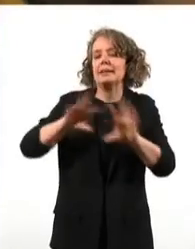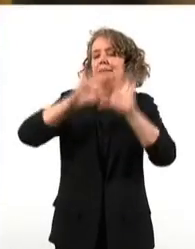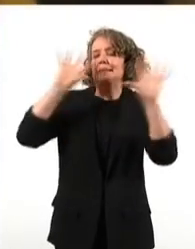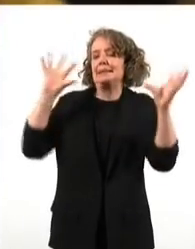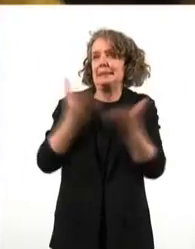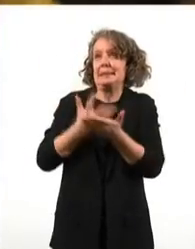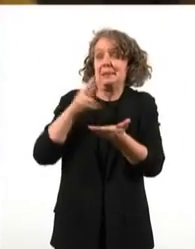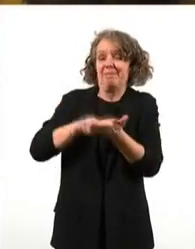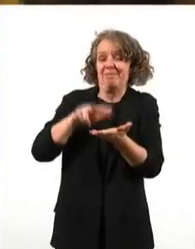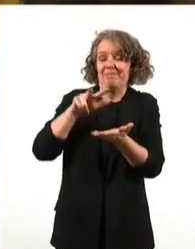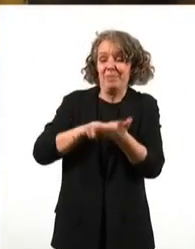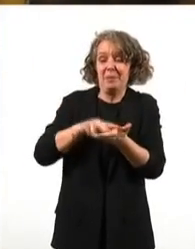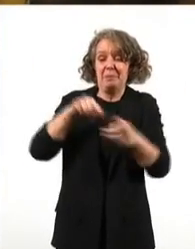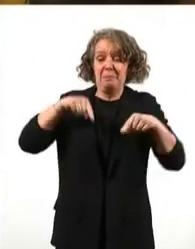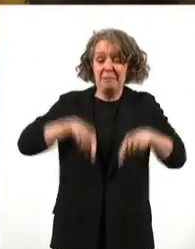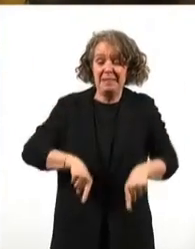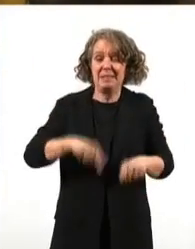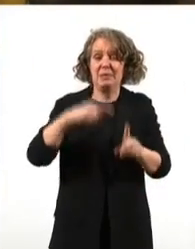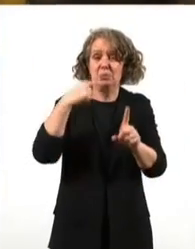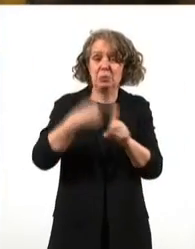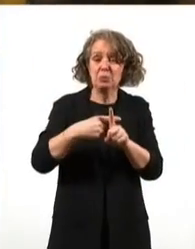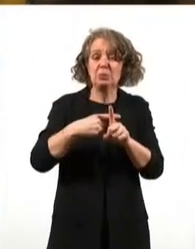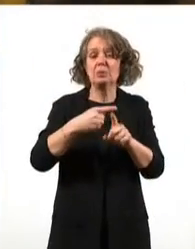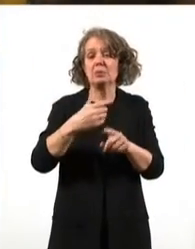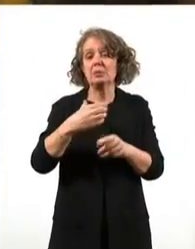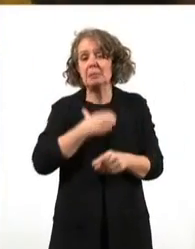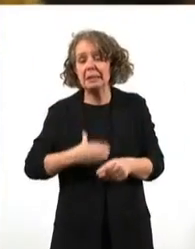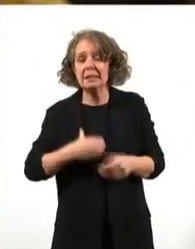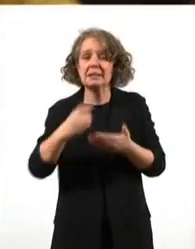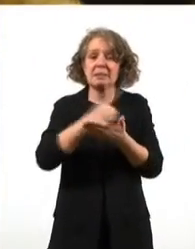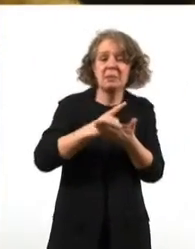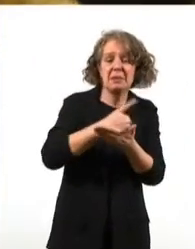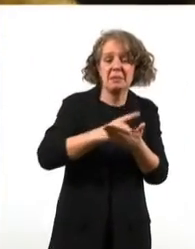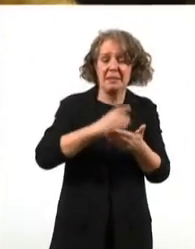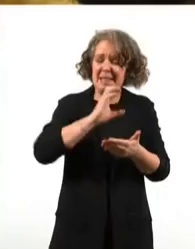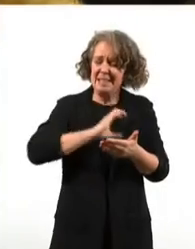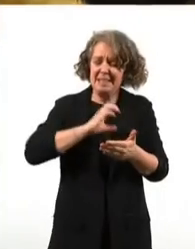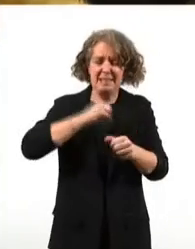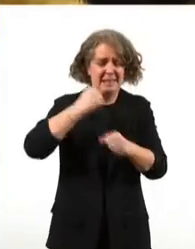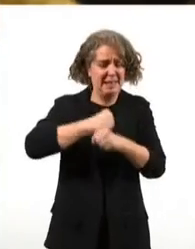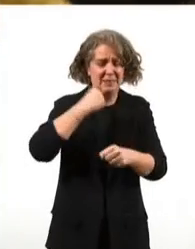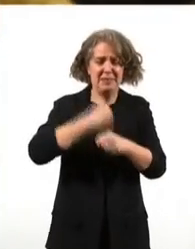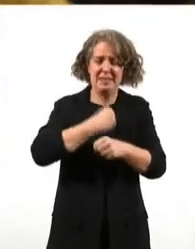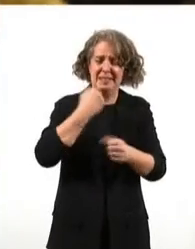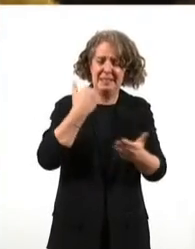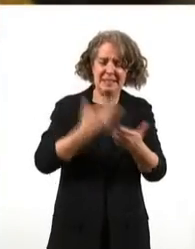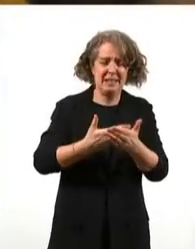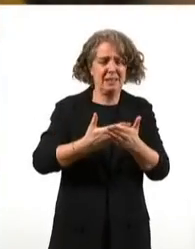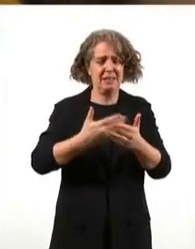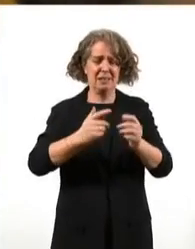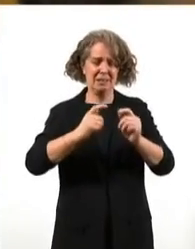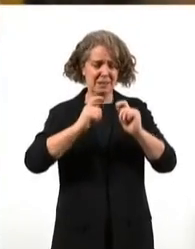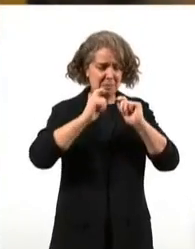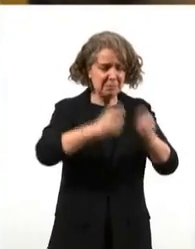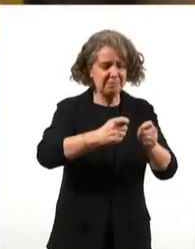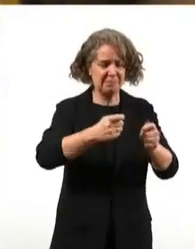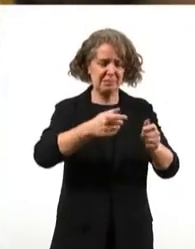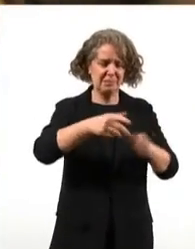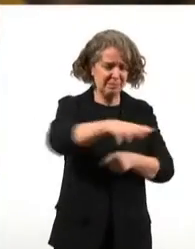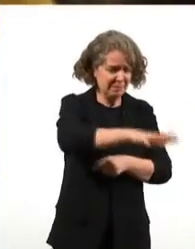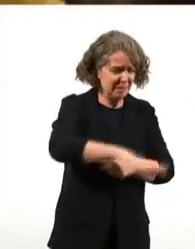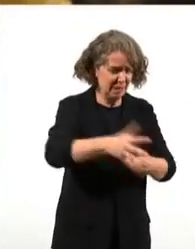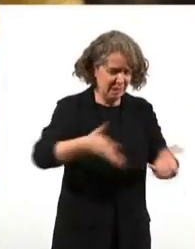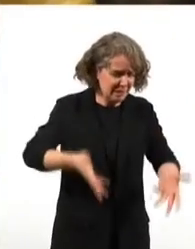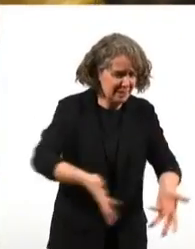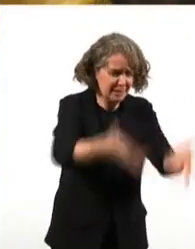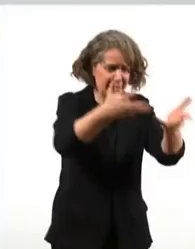retravailler avec les ministres et avec les collectivités, sans doute pour leur donner plus de responsabilités et plus de marge de manœuvre pour